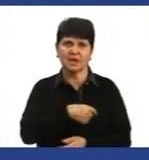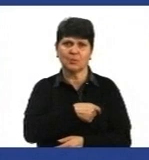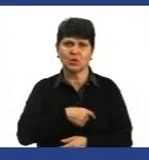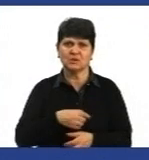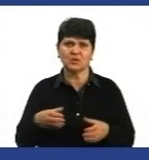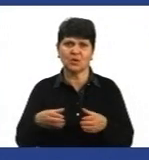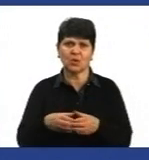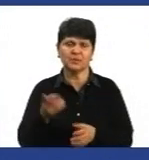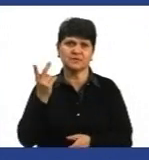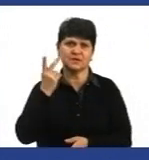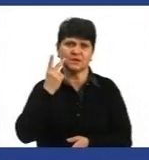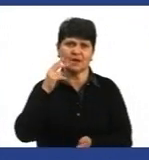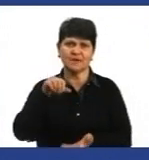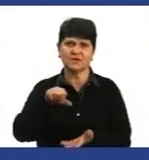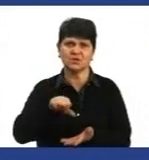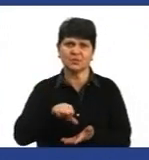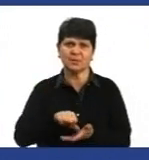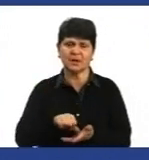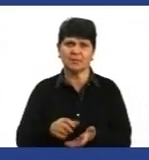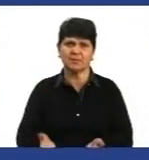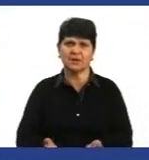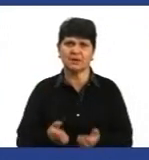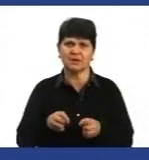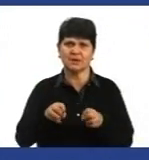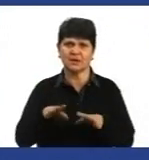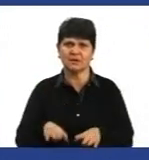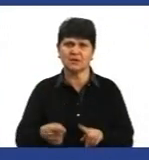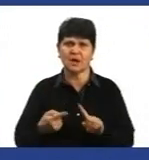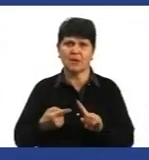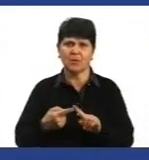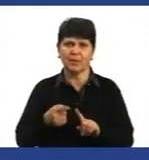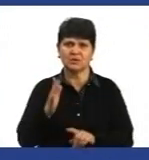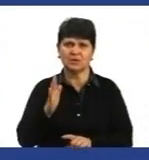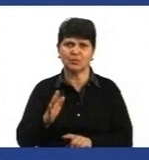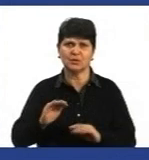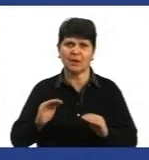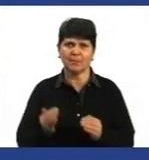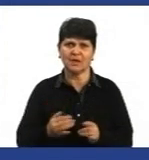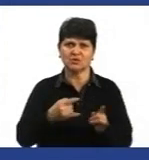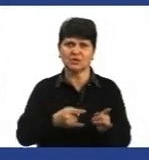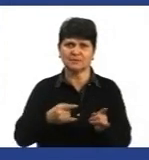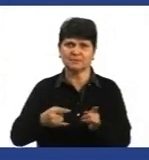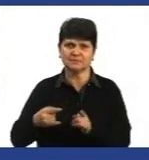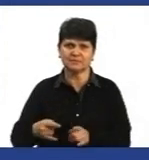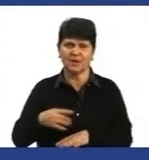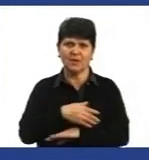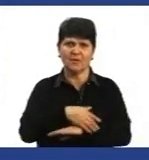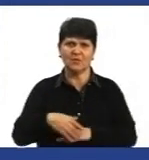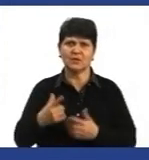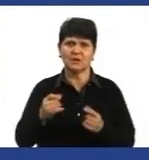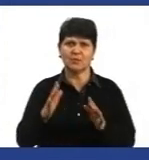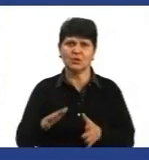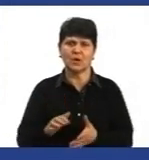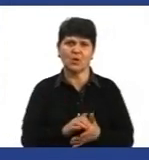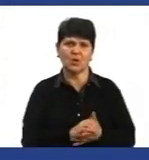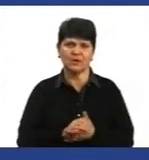такі рішення, бо вони корисні для вінничан. По-перше, буде менше заторів на тих вулицях, де воно буде організовано.